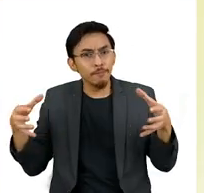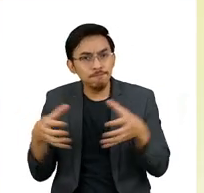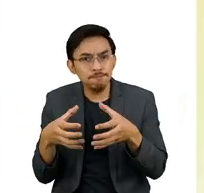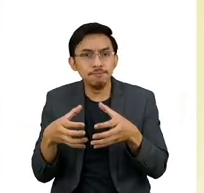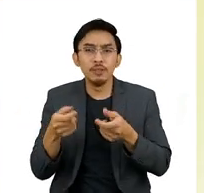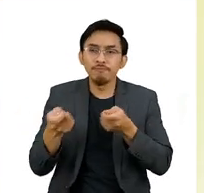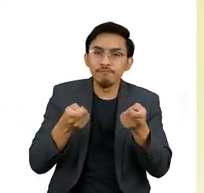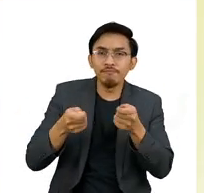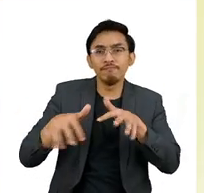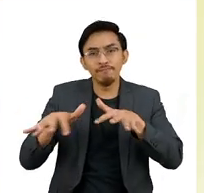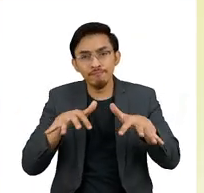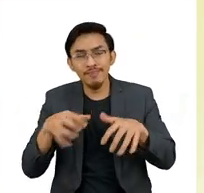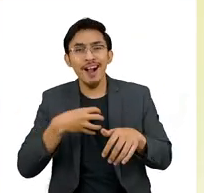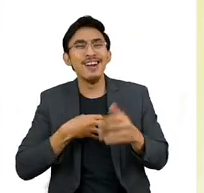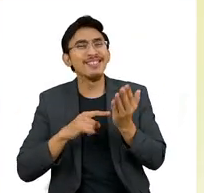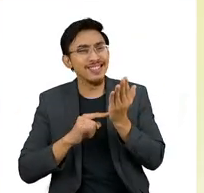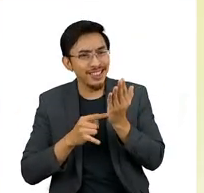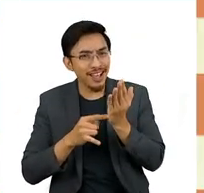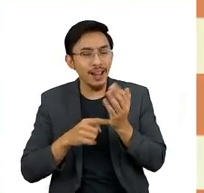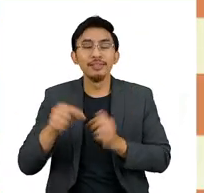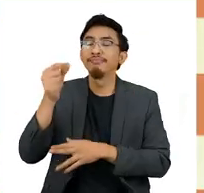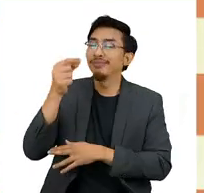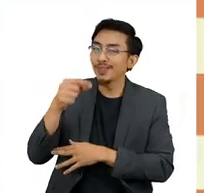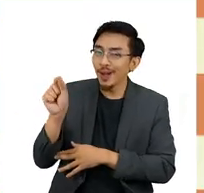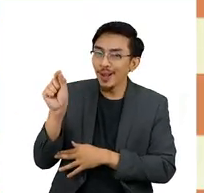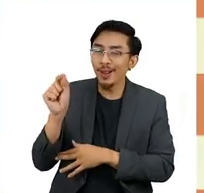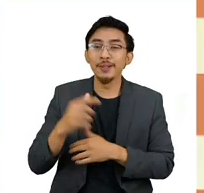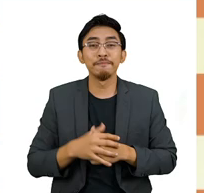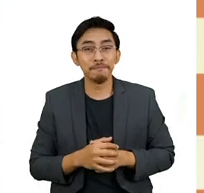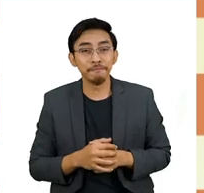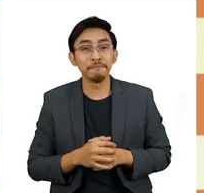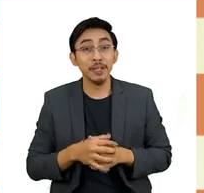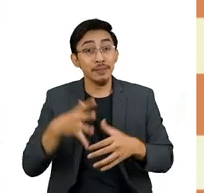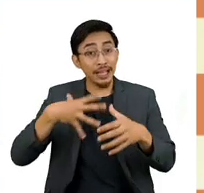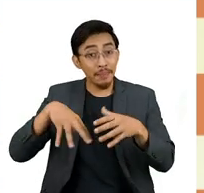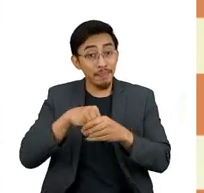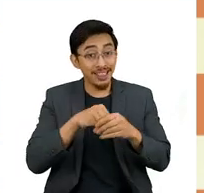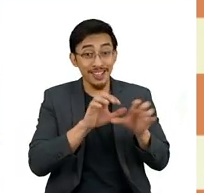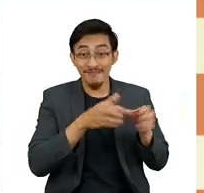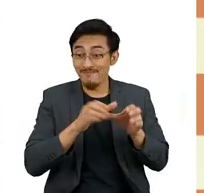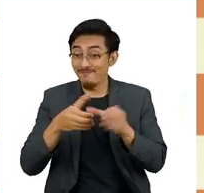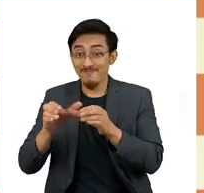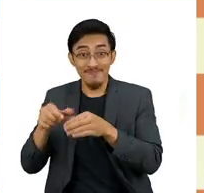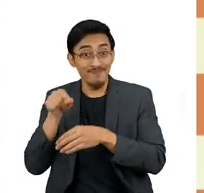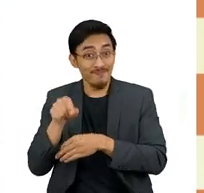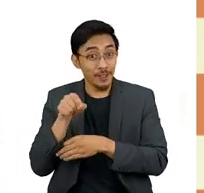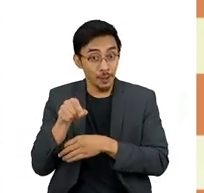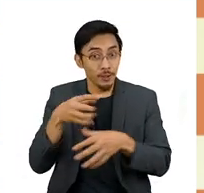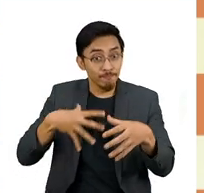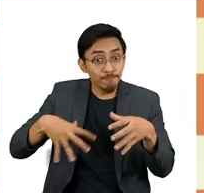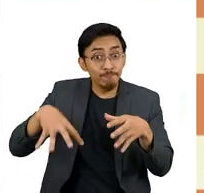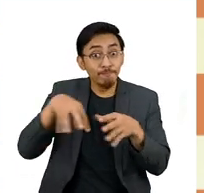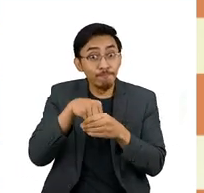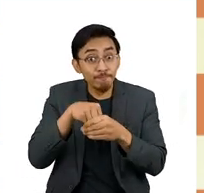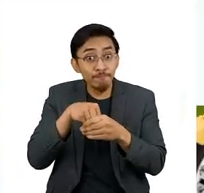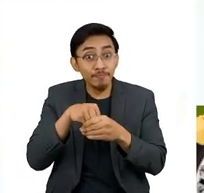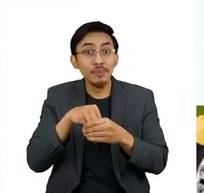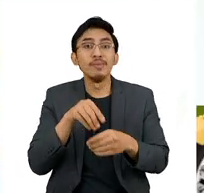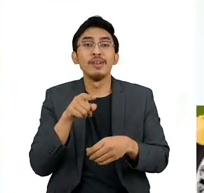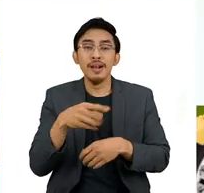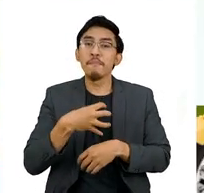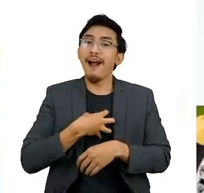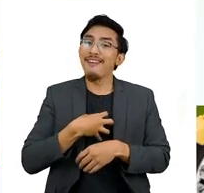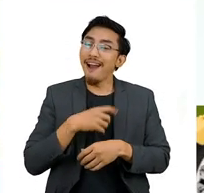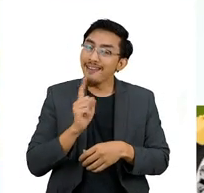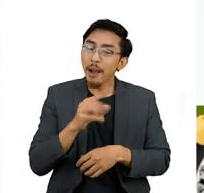bisa menangani hak digital yang dilanggar bener banget dan tentunya melibatkan seluruh pemangku kepentingan ini harus bermakna